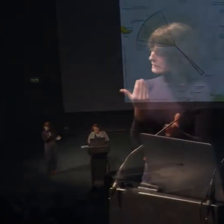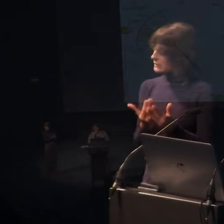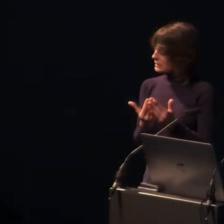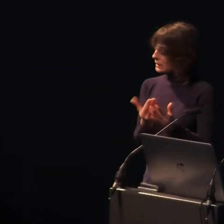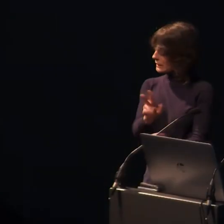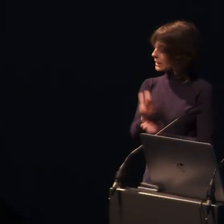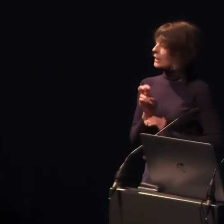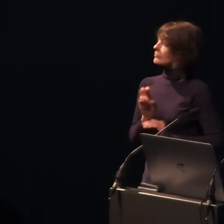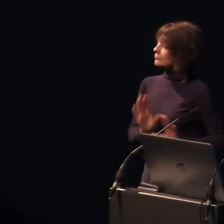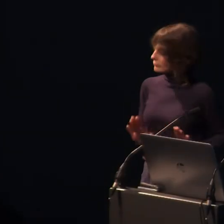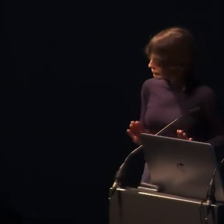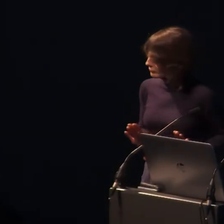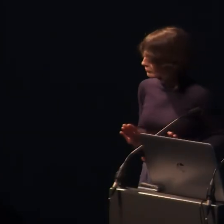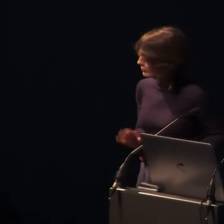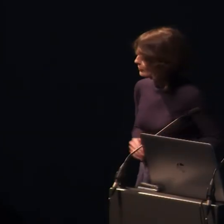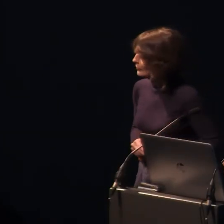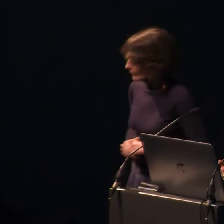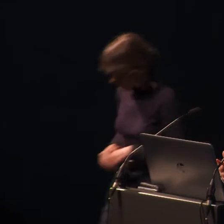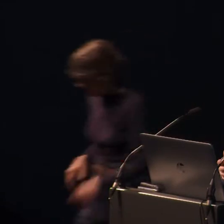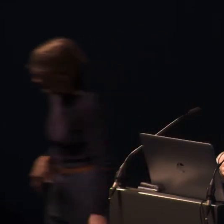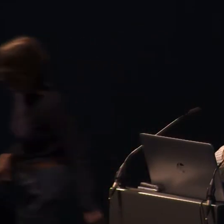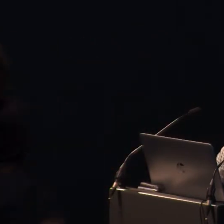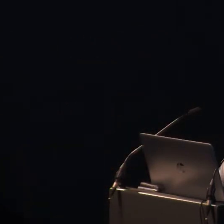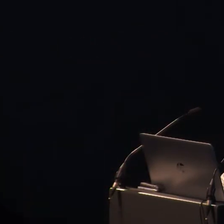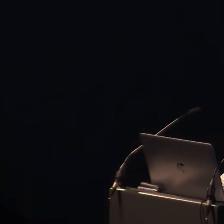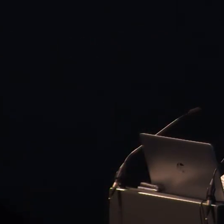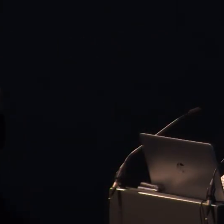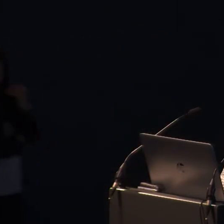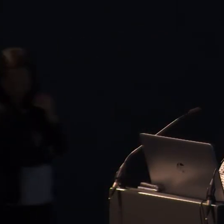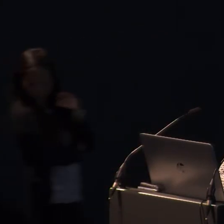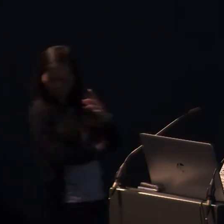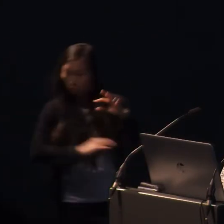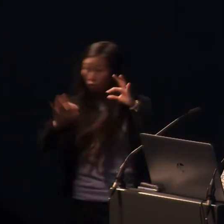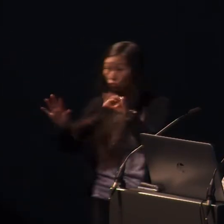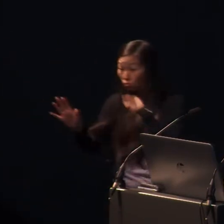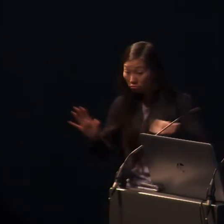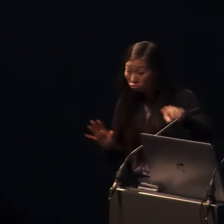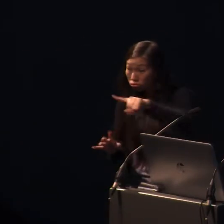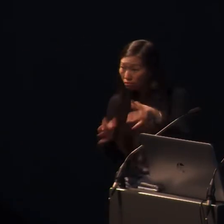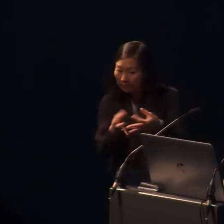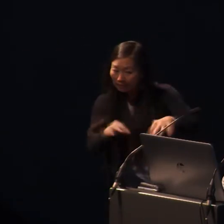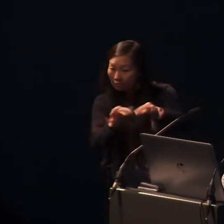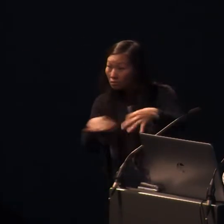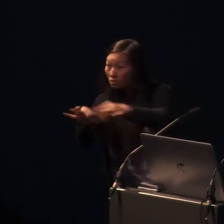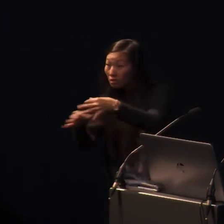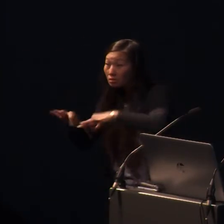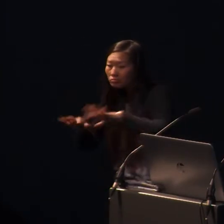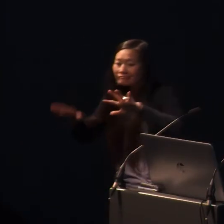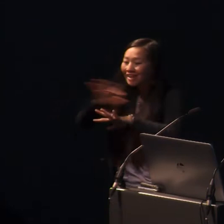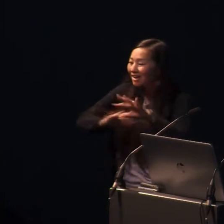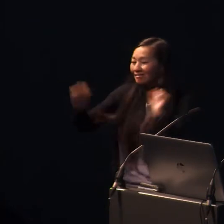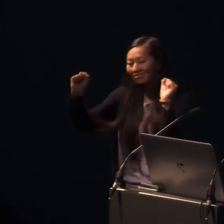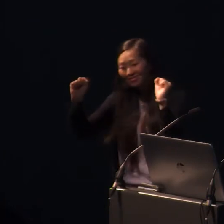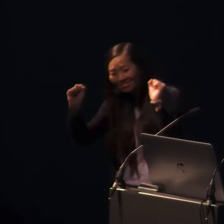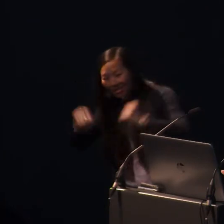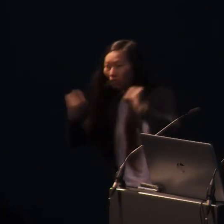région les états n'ont pas réussi à se mettre d'accord sur la question de l'appropriation du territoire